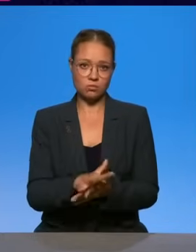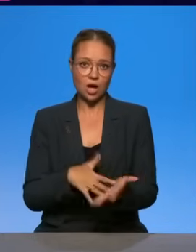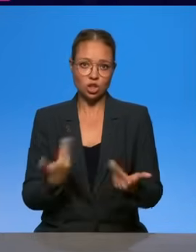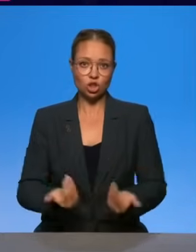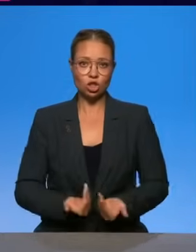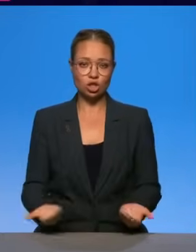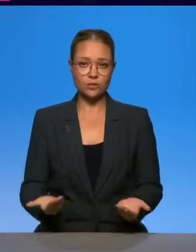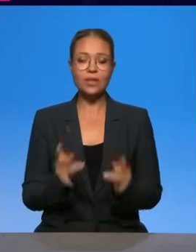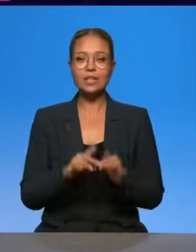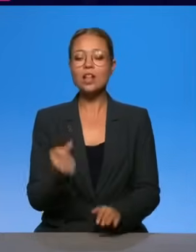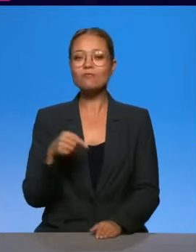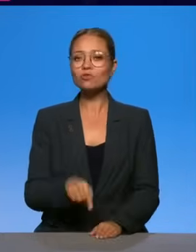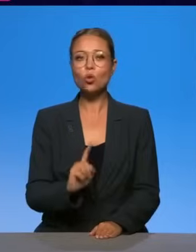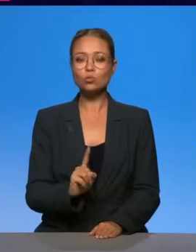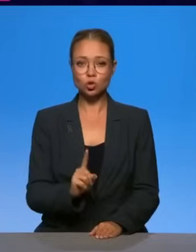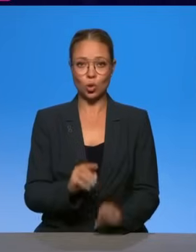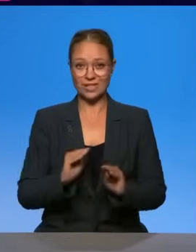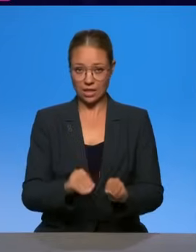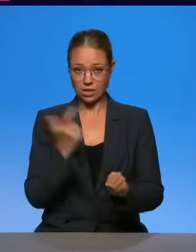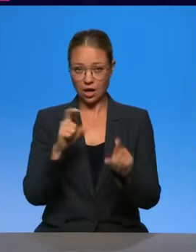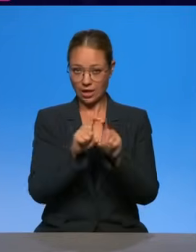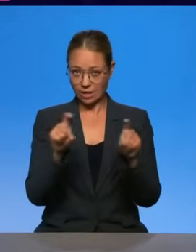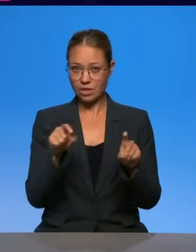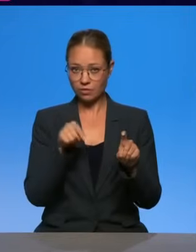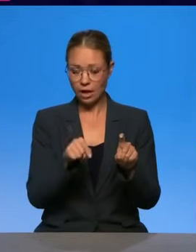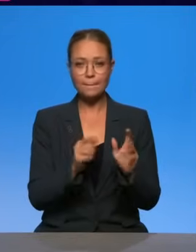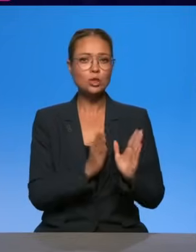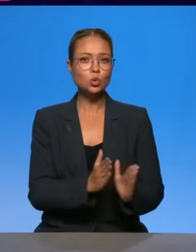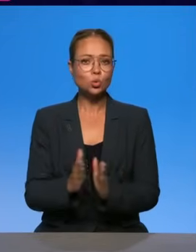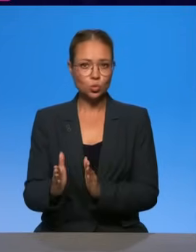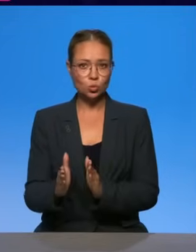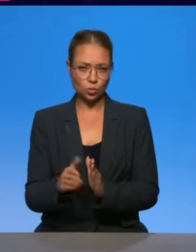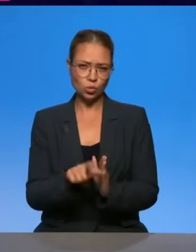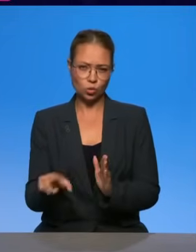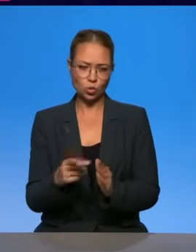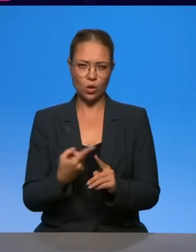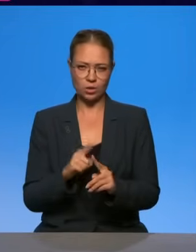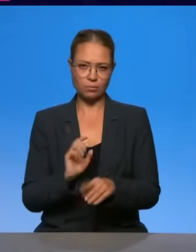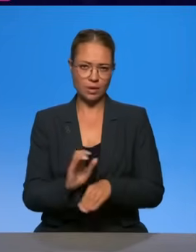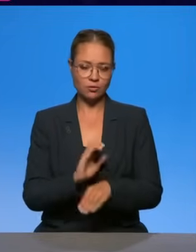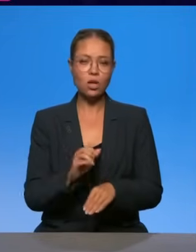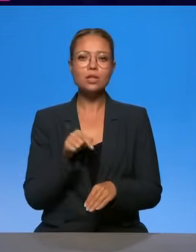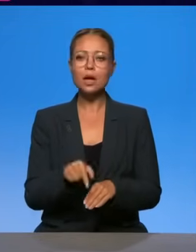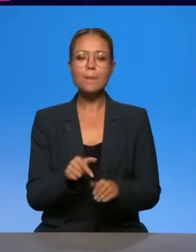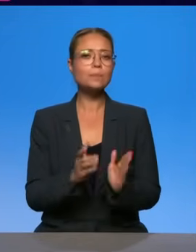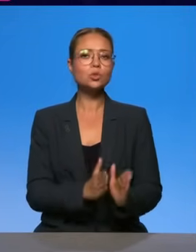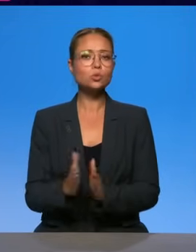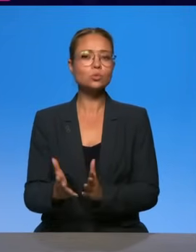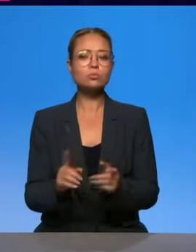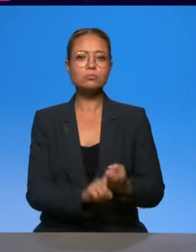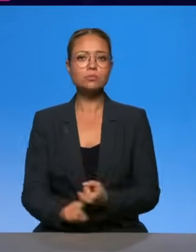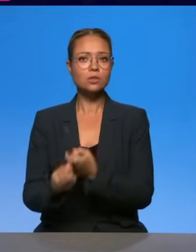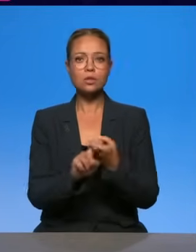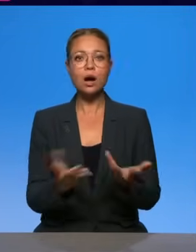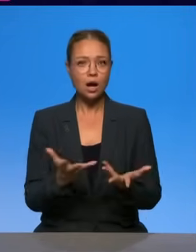том, что структура каждого сельхозхозяйства, производителя, который занимается производством, она построена по принципу годовой